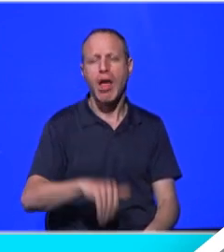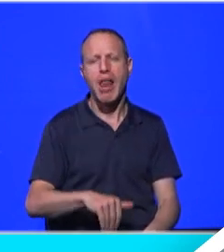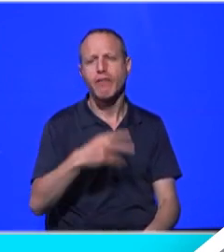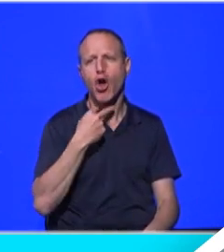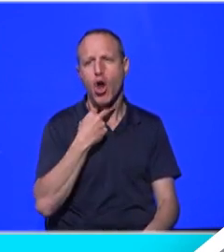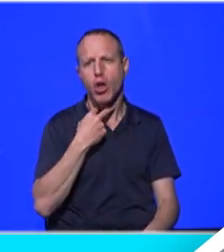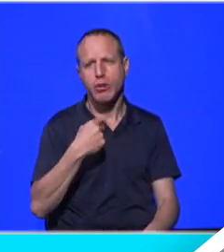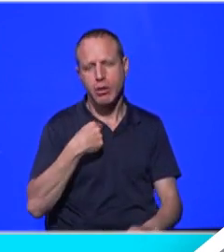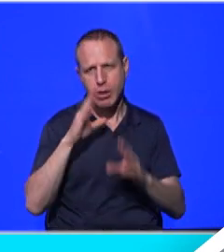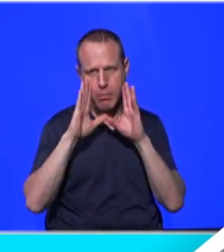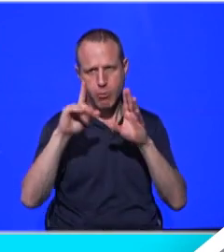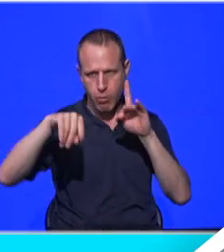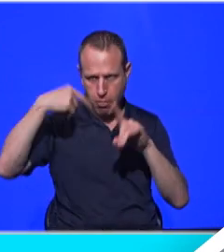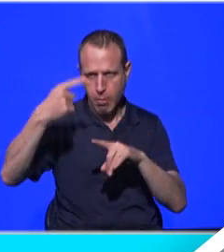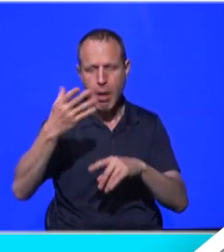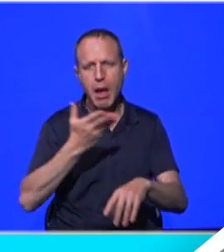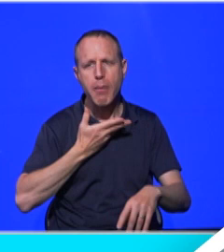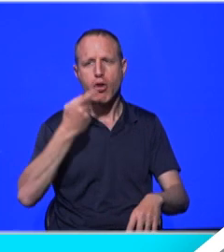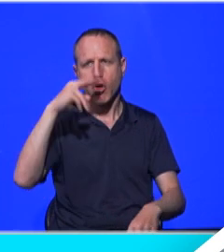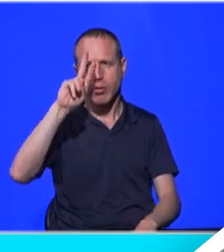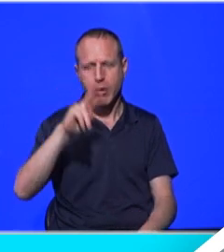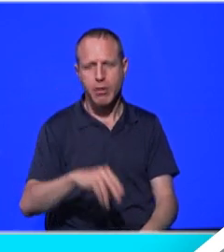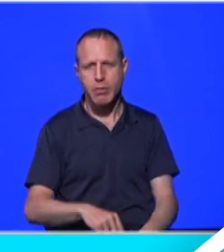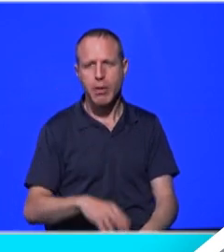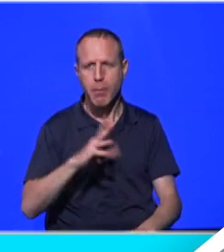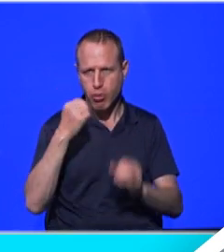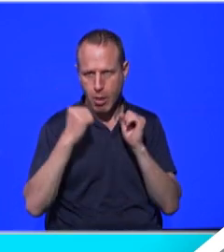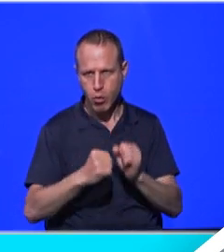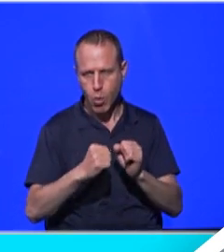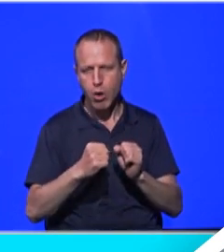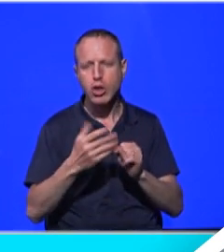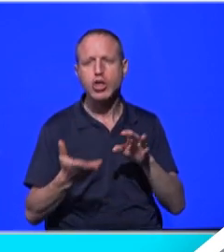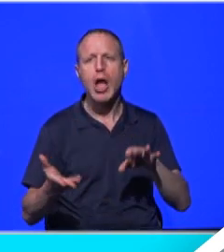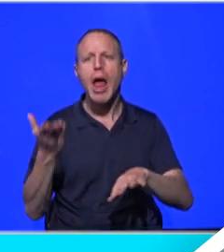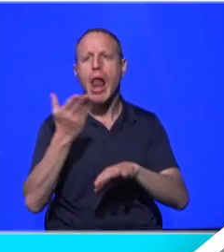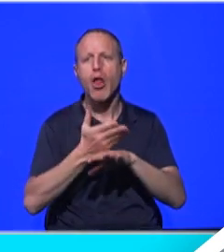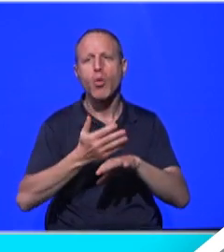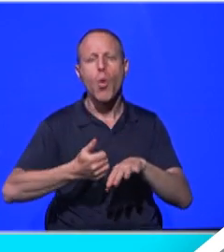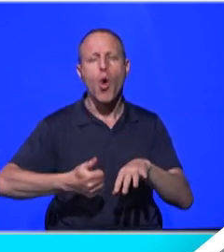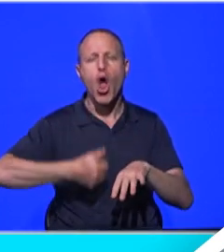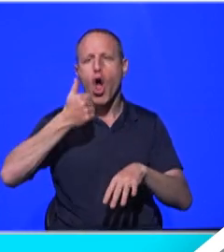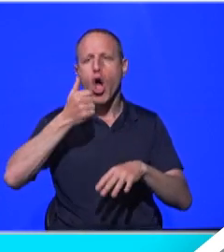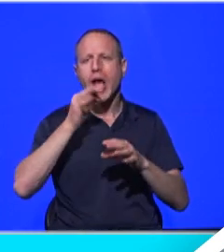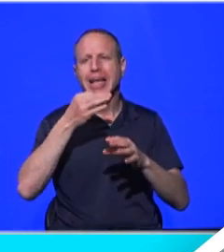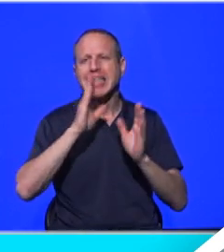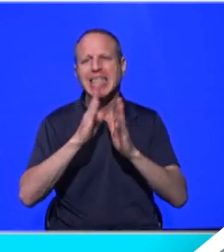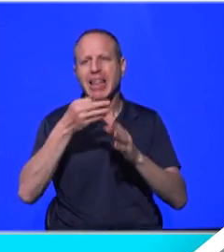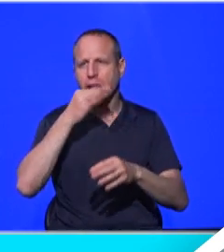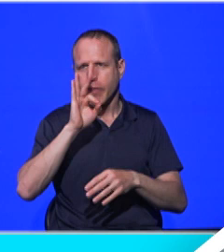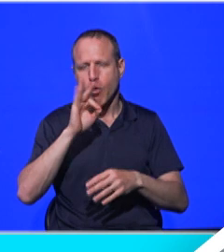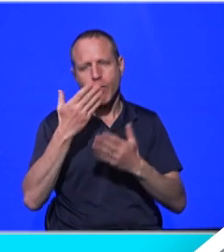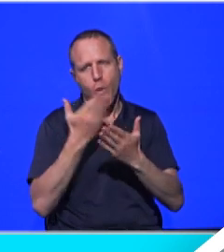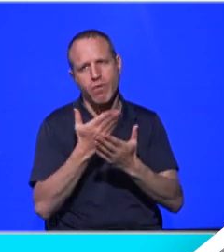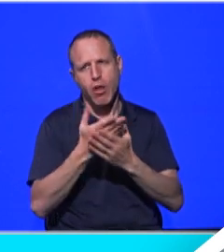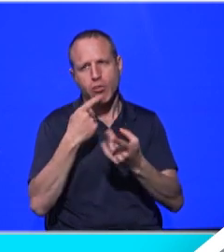35,000 קולות, אני מאמין שבפעם הבאה זה יקבל יותר. אוקיי, אבל מה שבטוח זה שאלינו לראש סדר העדיפויות, ועובדה שדנתם